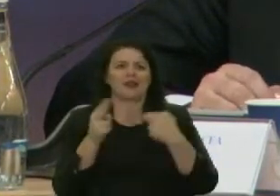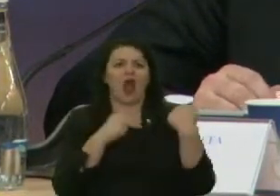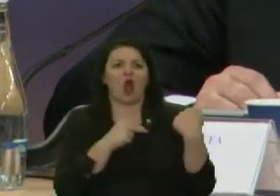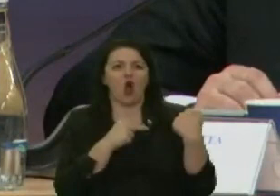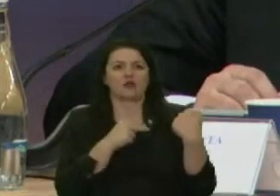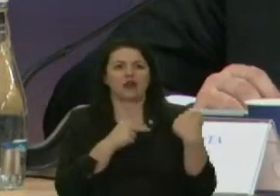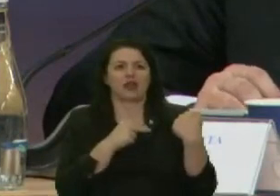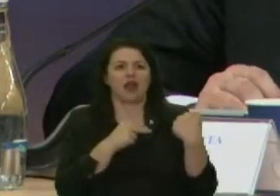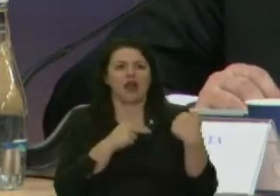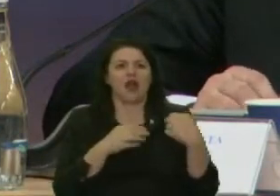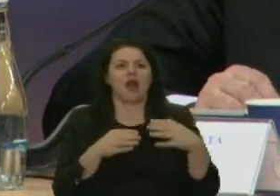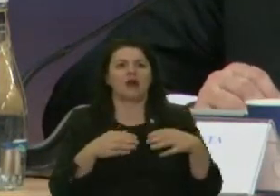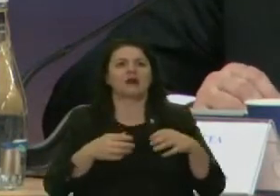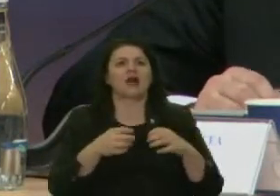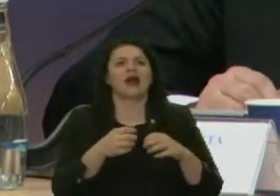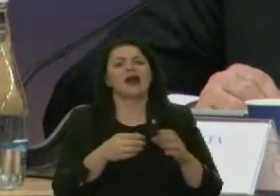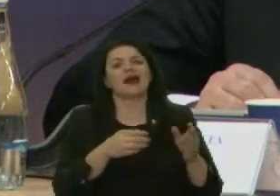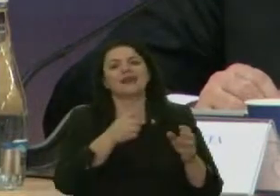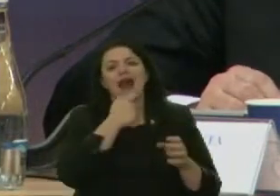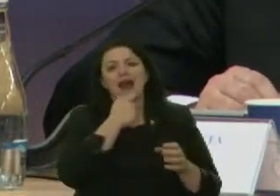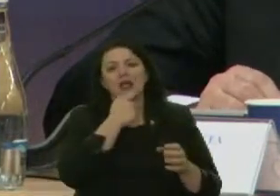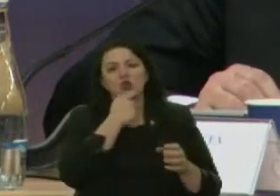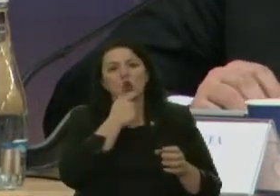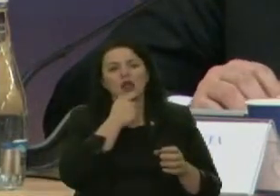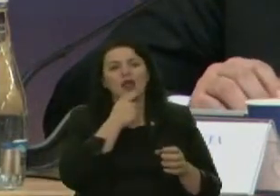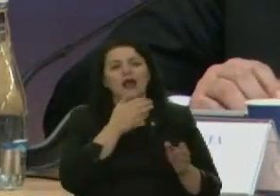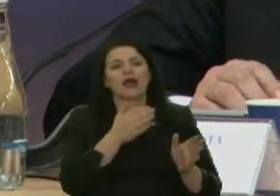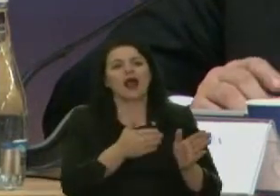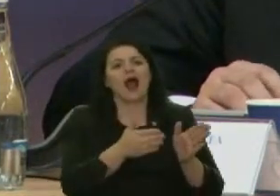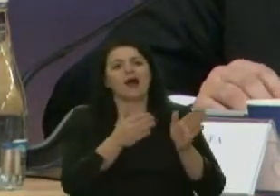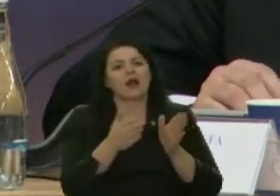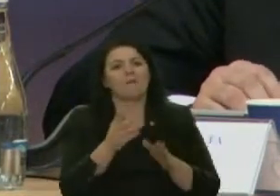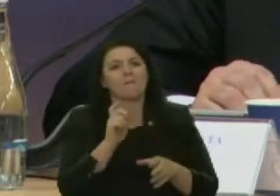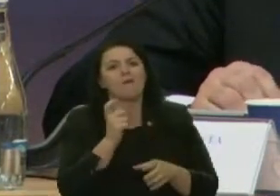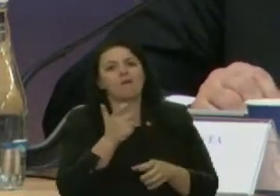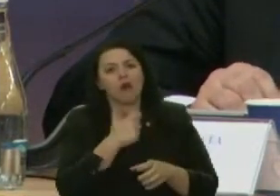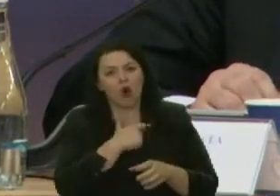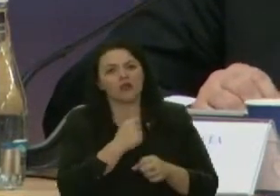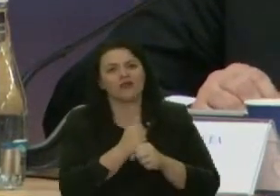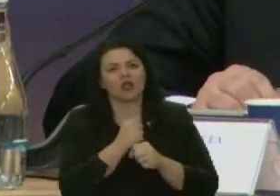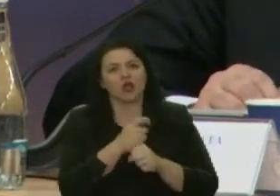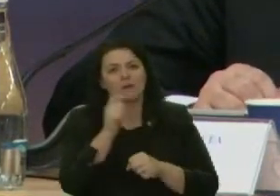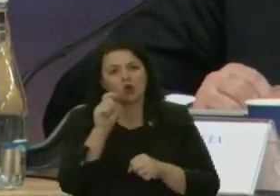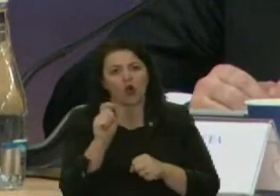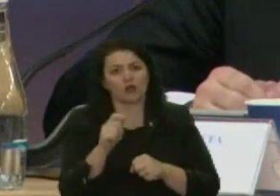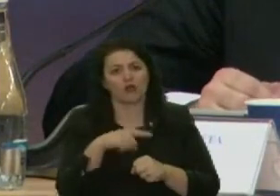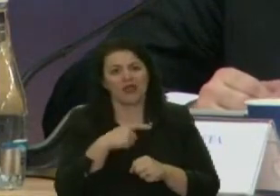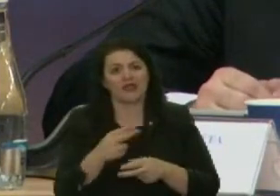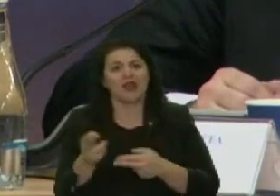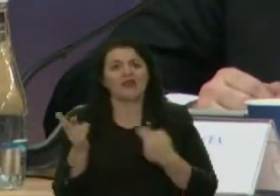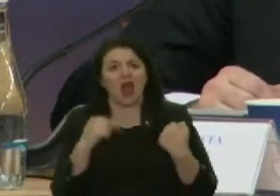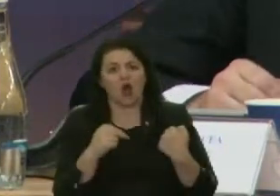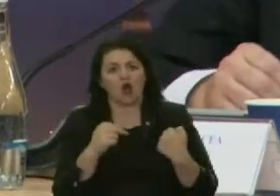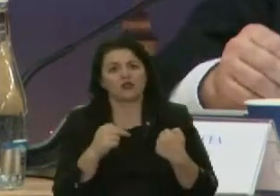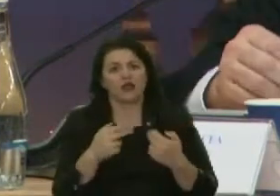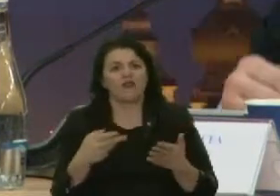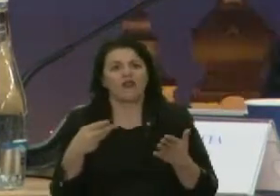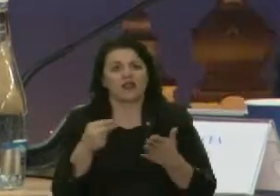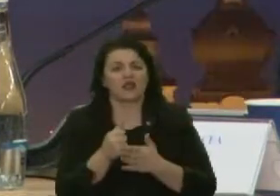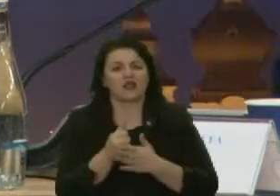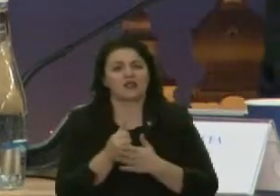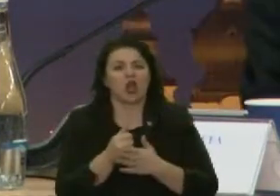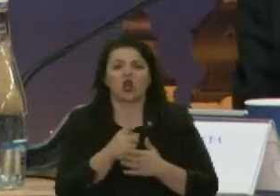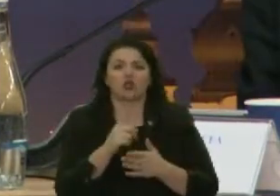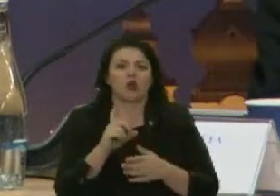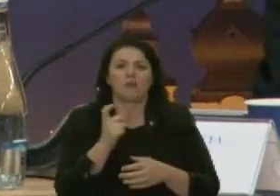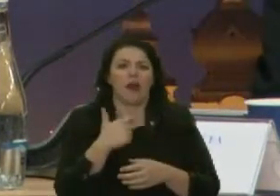final la Curtea de Conturi în anul în care încep proiectul pot să meargă cu finanțare multianuală înțelegeți că astăzi ce i omoară pe ei că ei nu mai pot veni